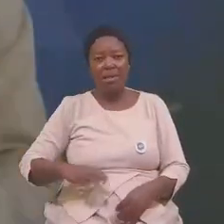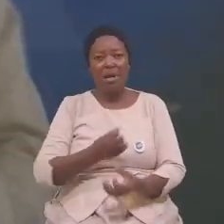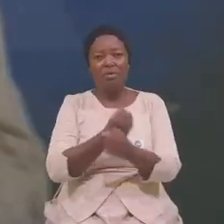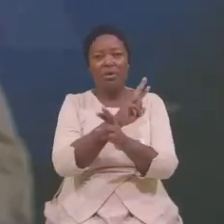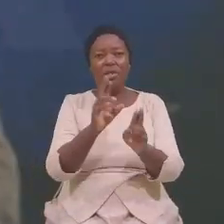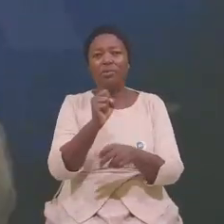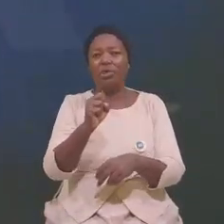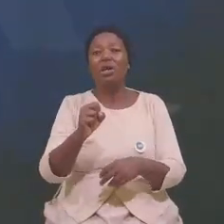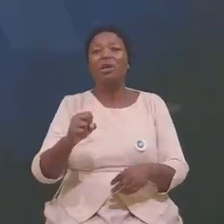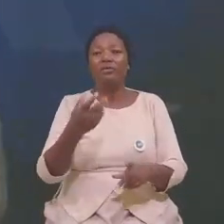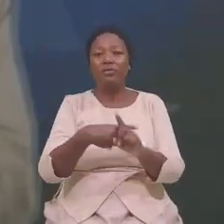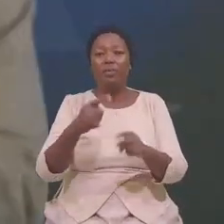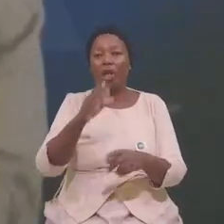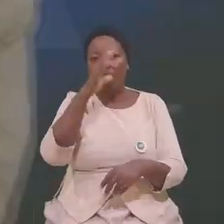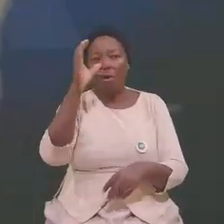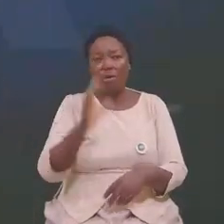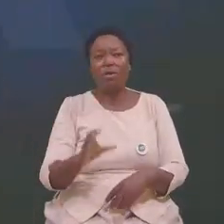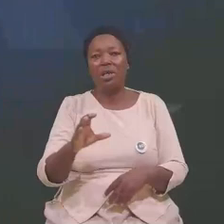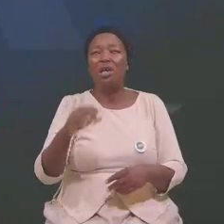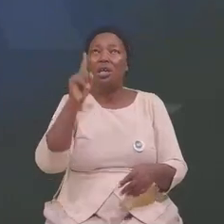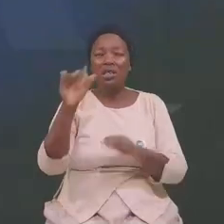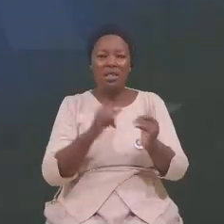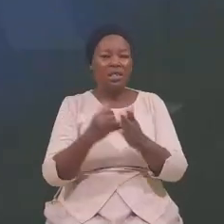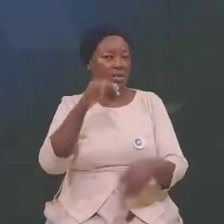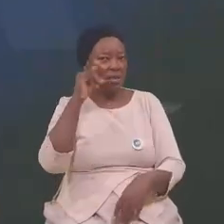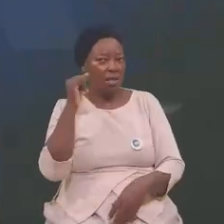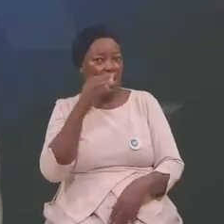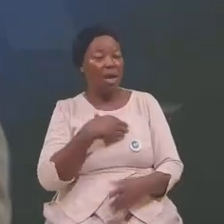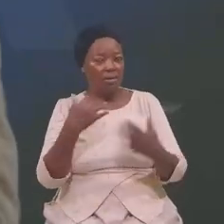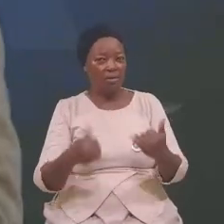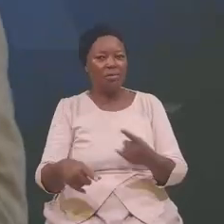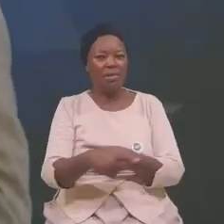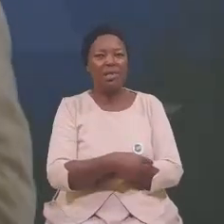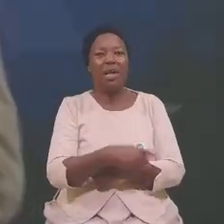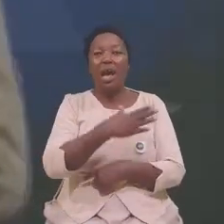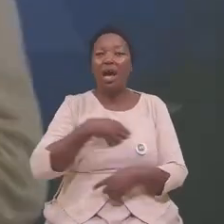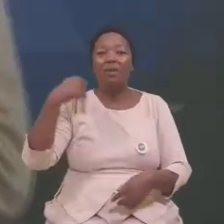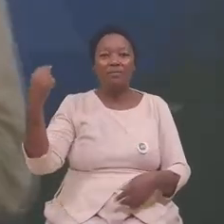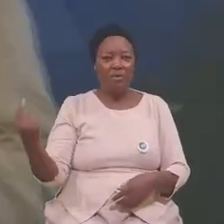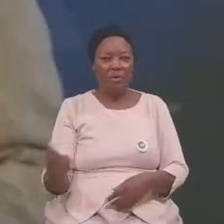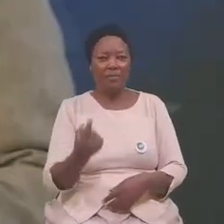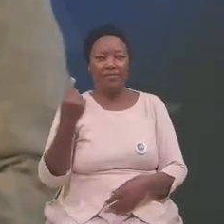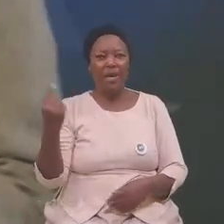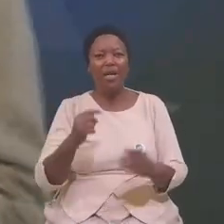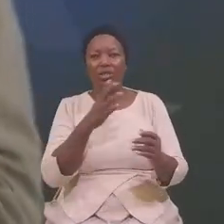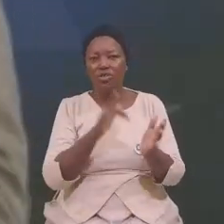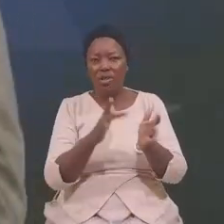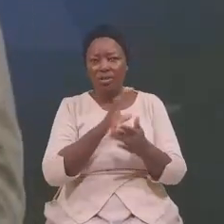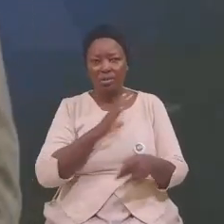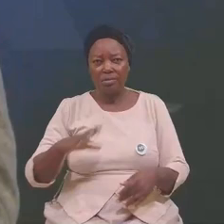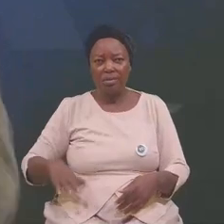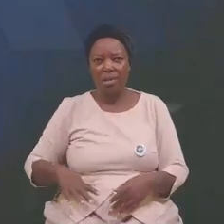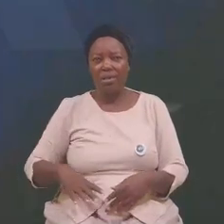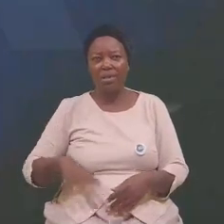rachète de la malédiction. Il l'a fait hier et aujourd'hui et pour toujours. Jésus-Christ,